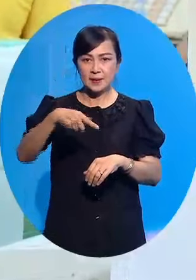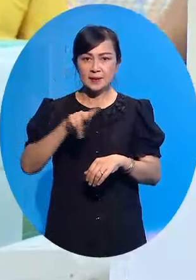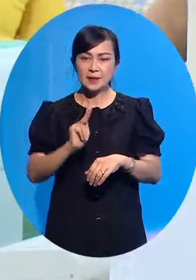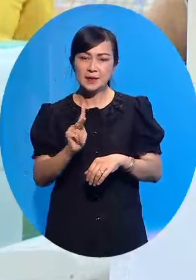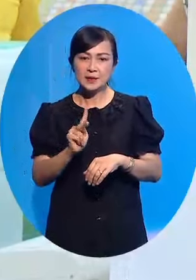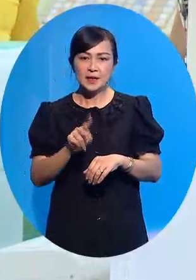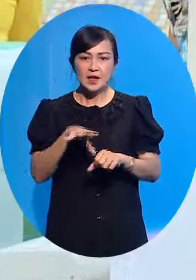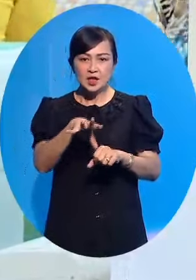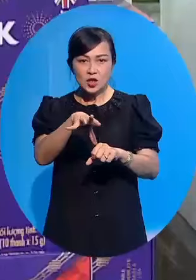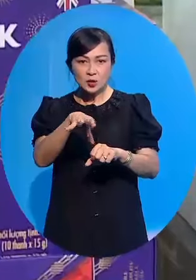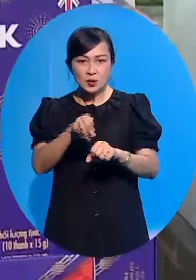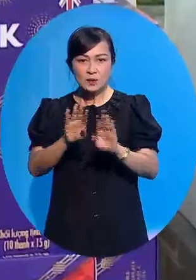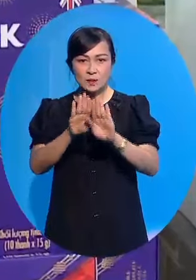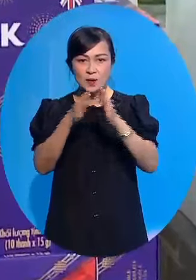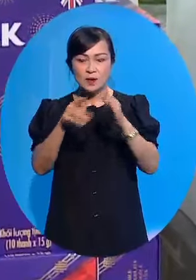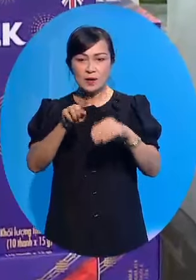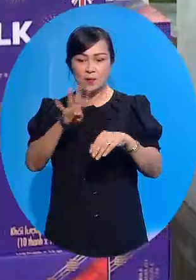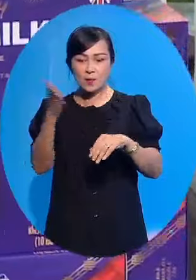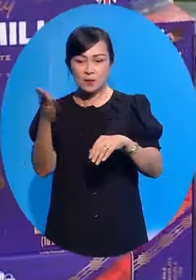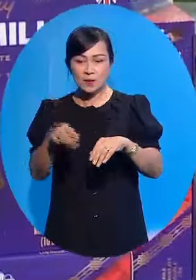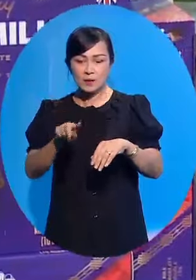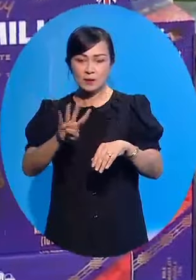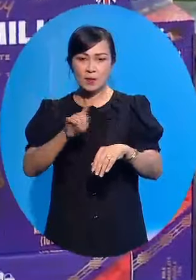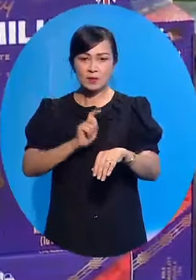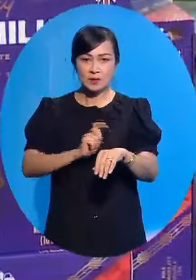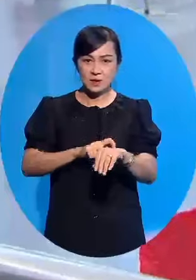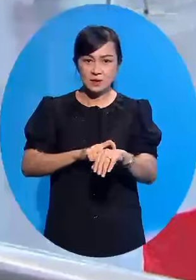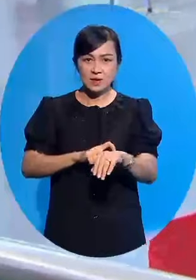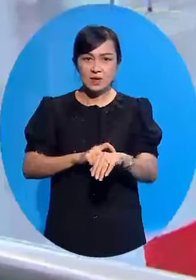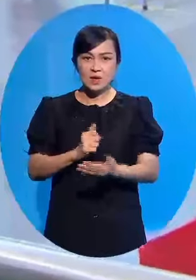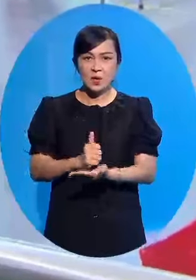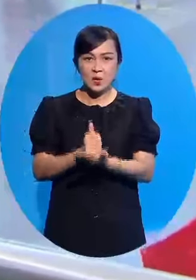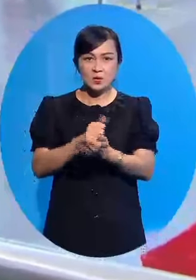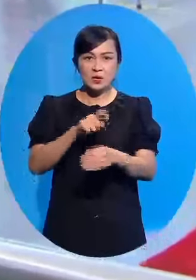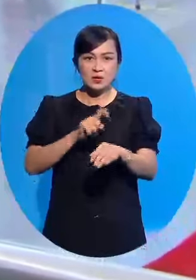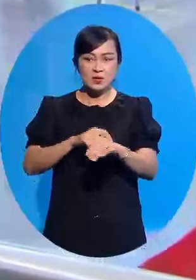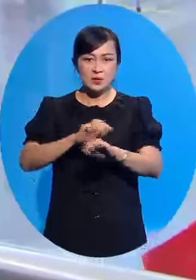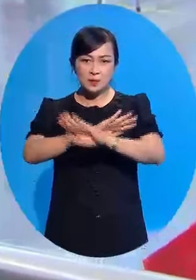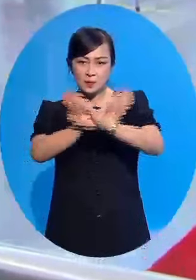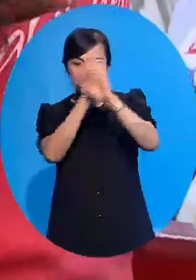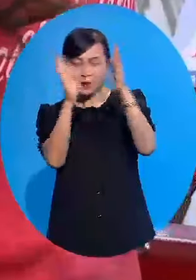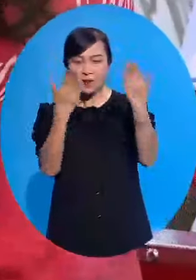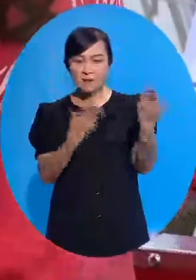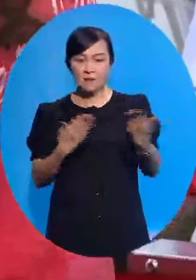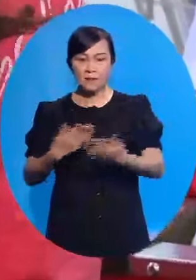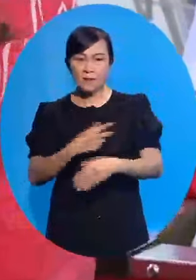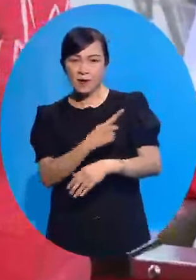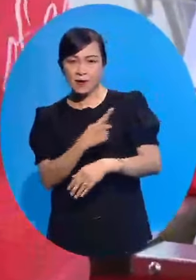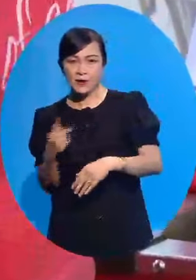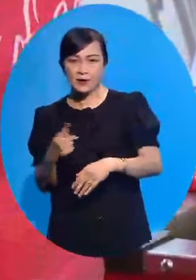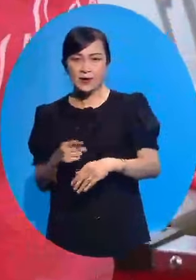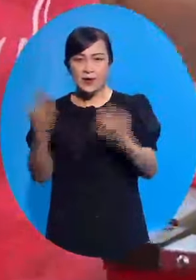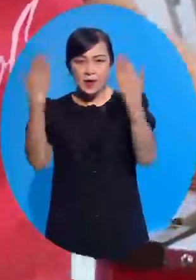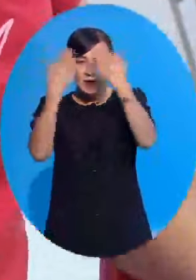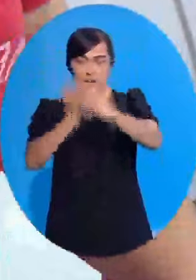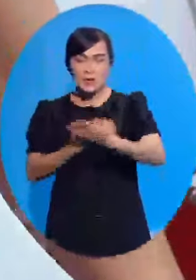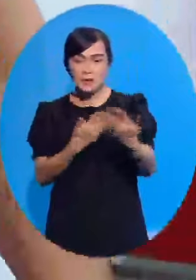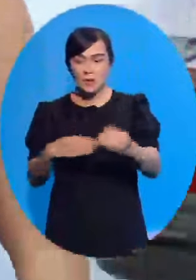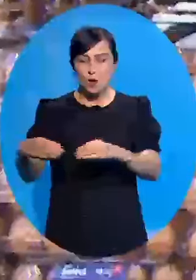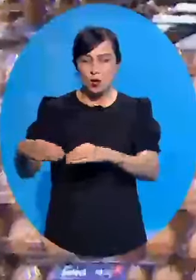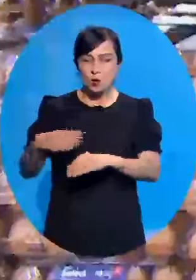là hệ thống siêu thị duy nhất đang mở cửa 24/24 giờ và ưu tiên khung giờ ban ngày để phục vụ khách hàng lẻ, khung giờ ban đêm phục vụ